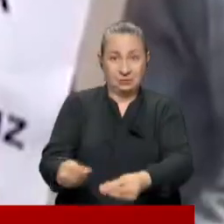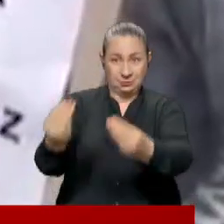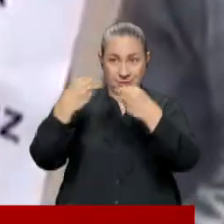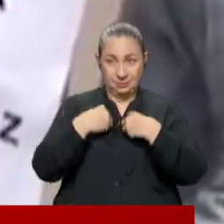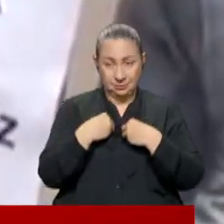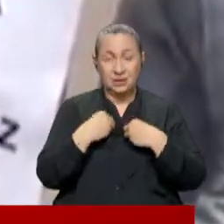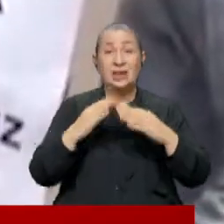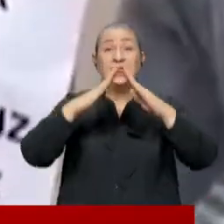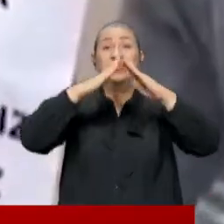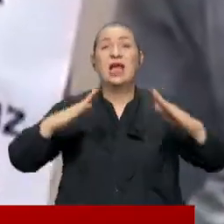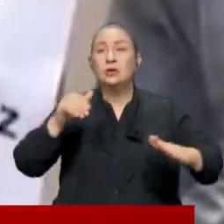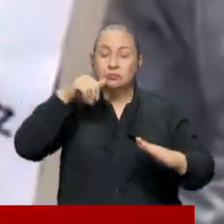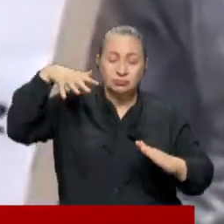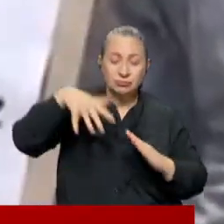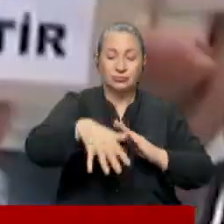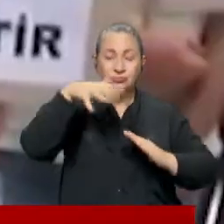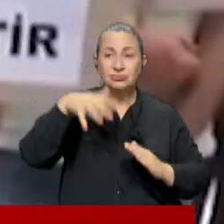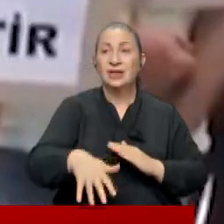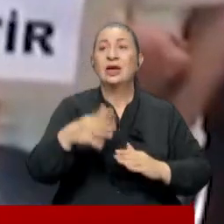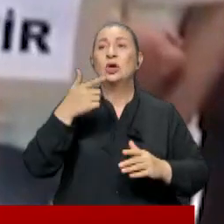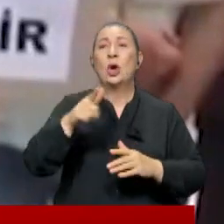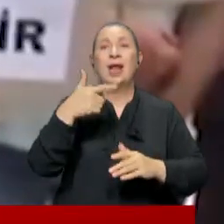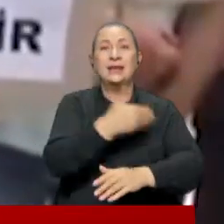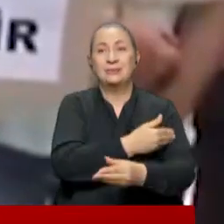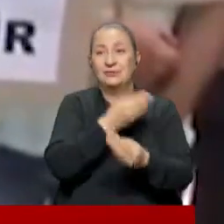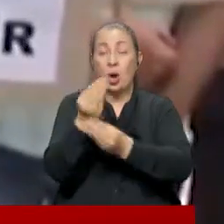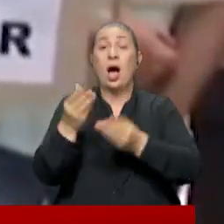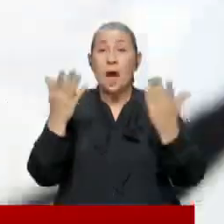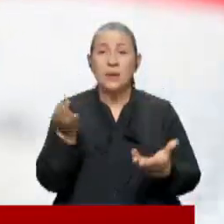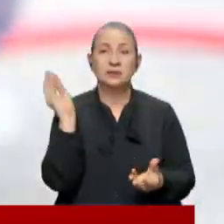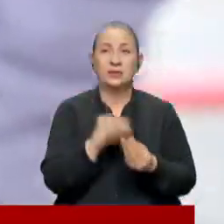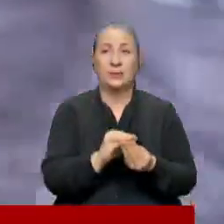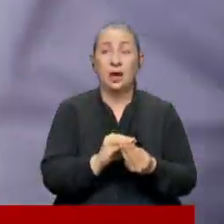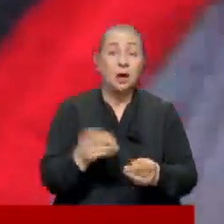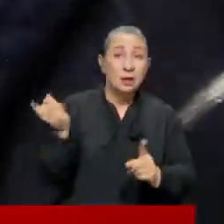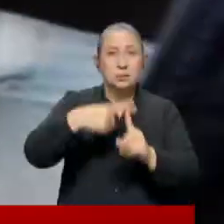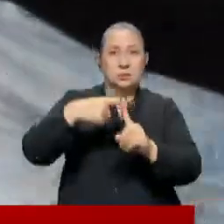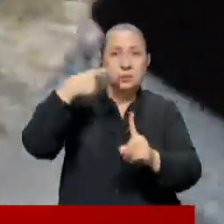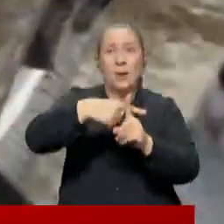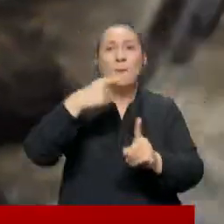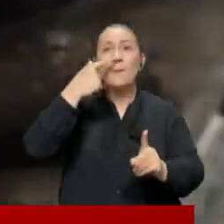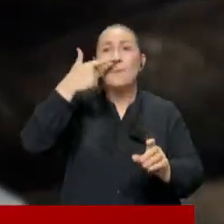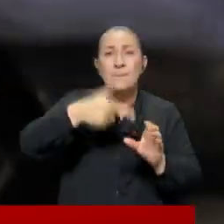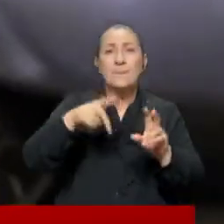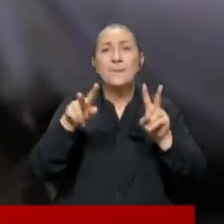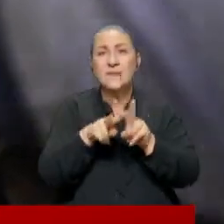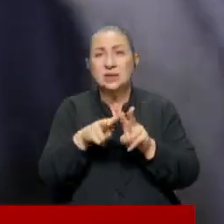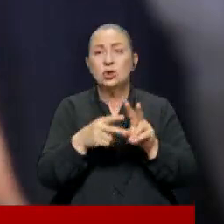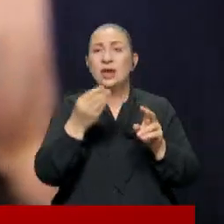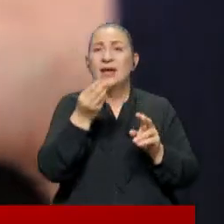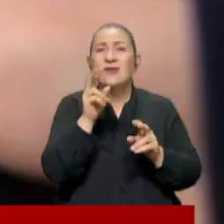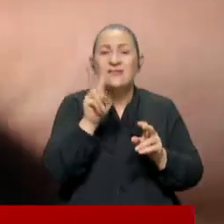döndü. Dağlardan akan su köylülerin hizmetine girdi ama zamla. Peş peşe gelen mazot gübre zammından